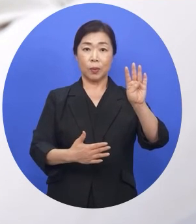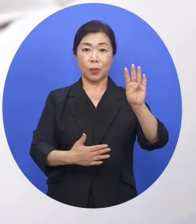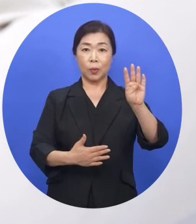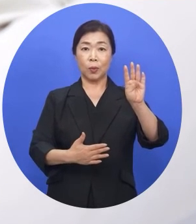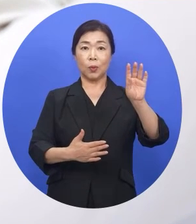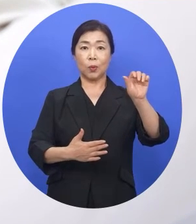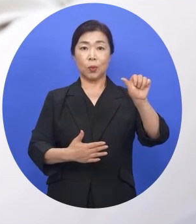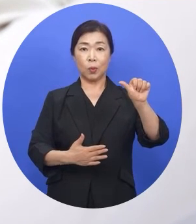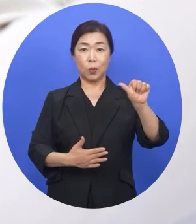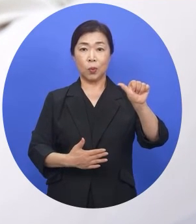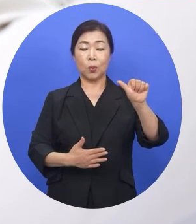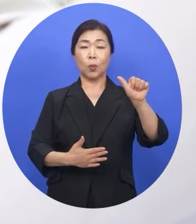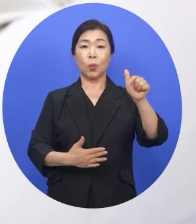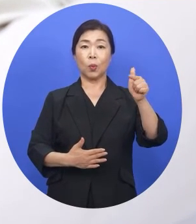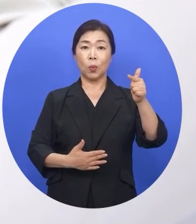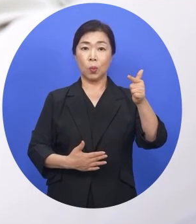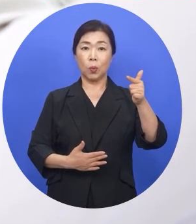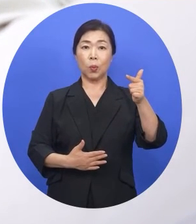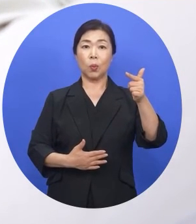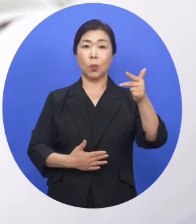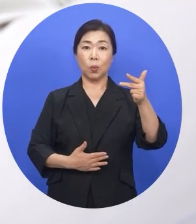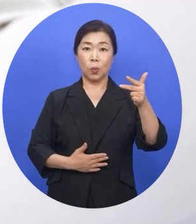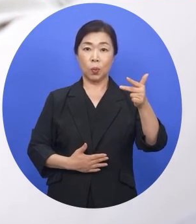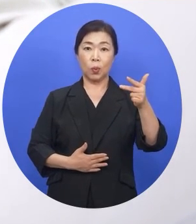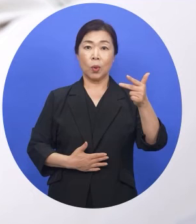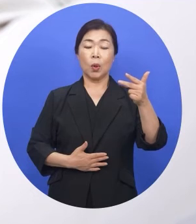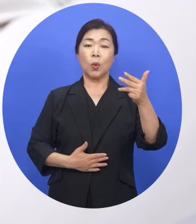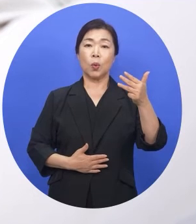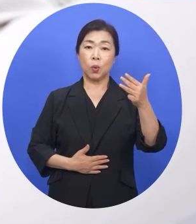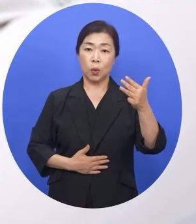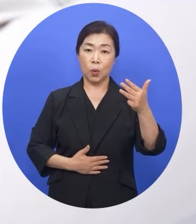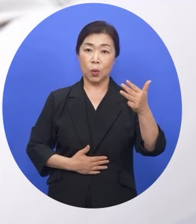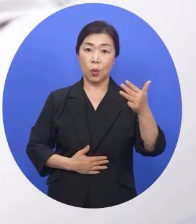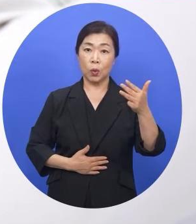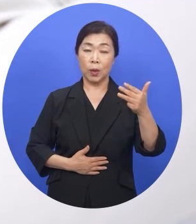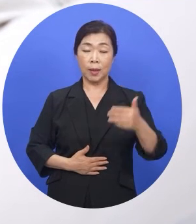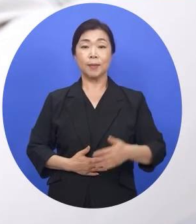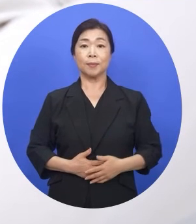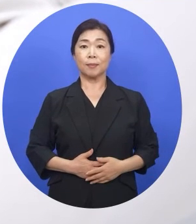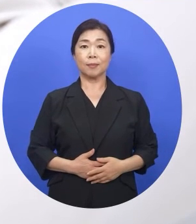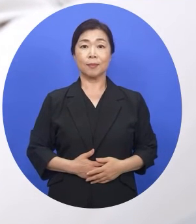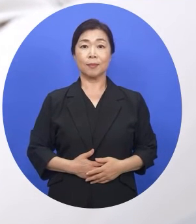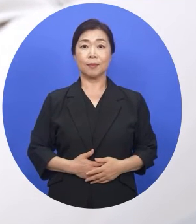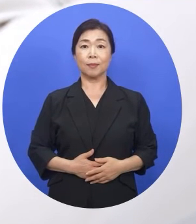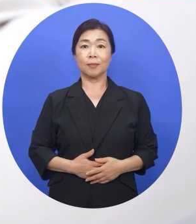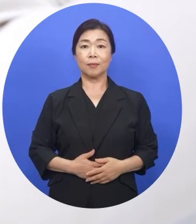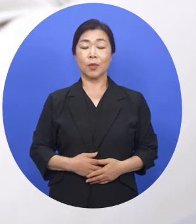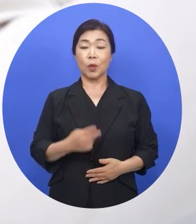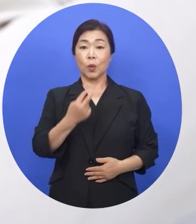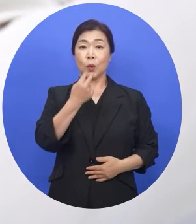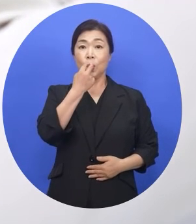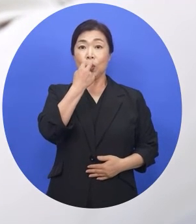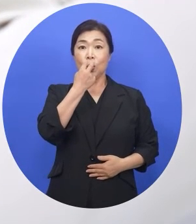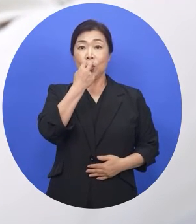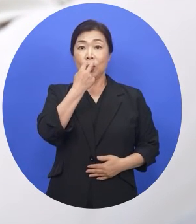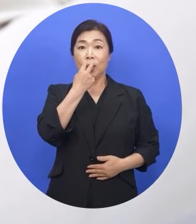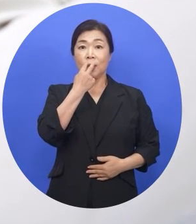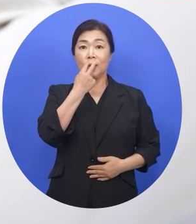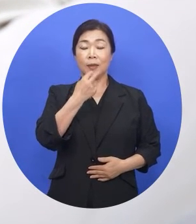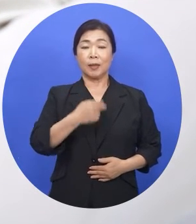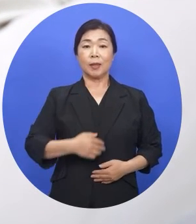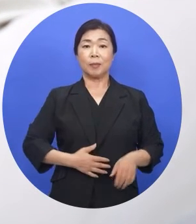셋, 넷, 다섯, 여섯, 일곱, 여덟. 숨을